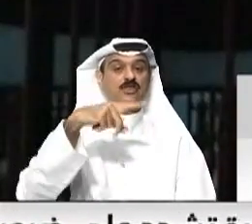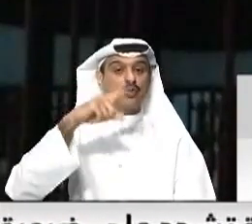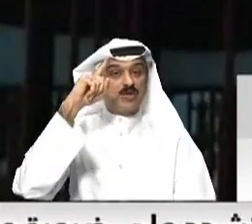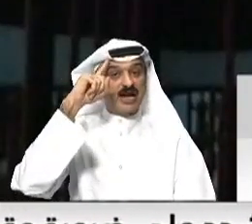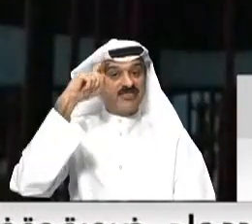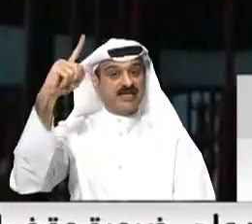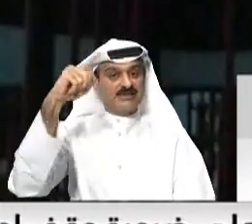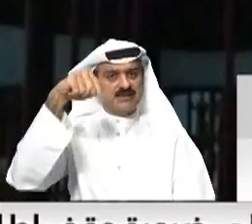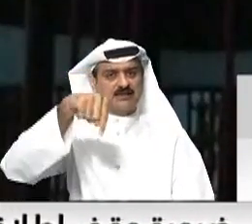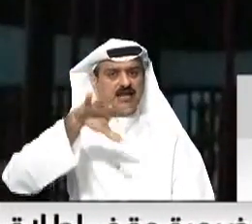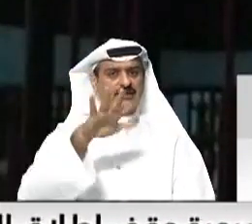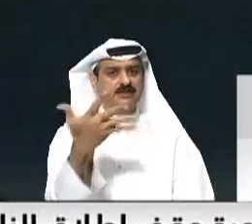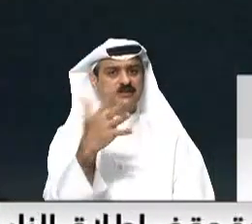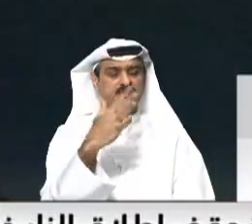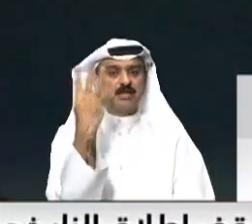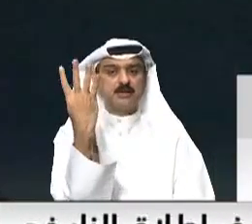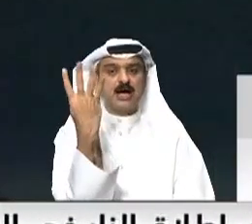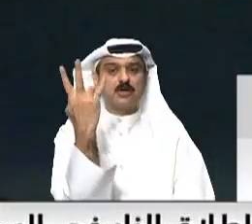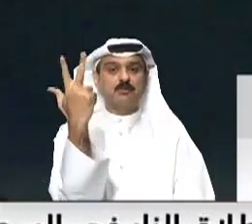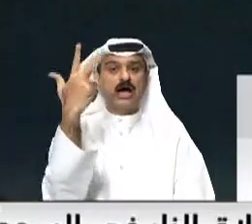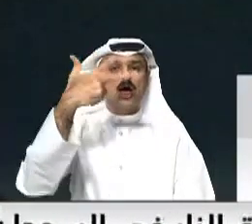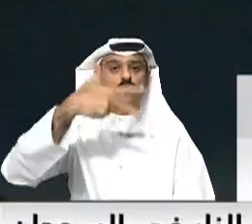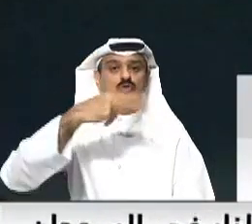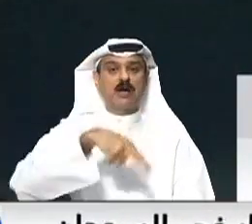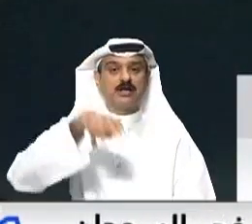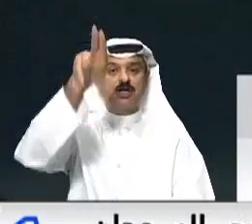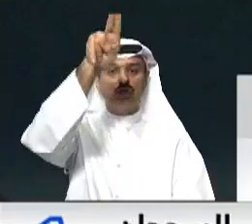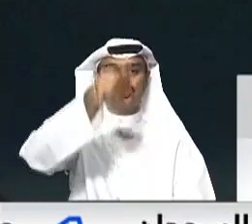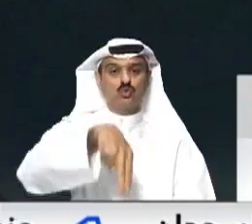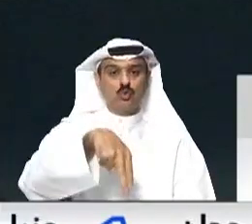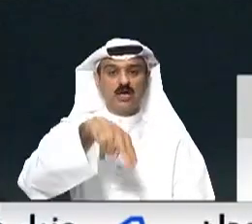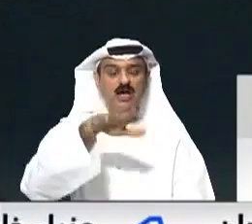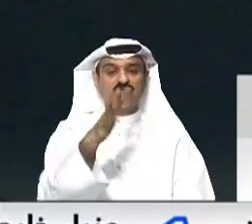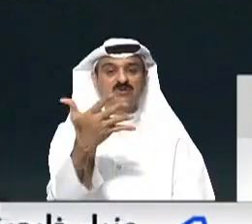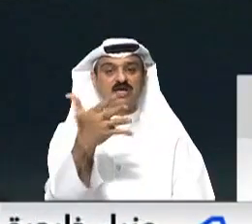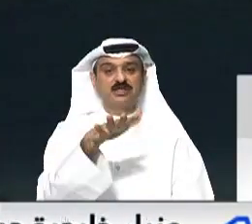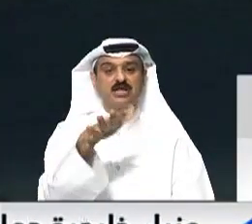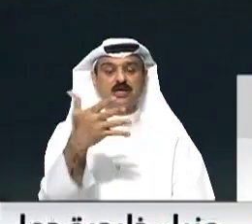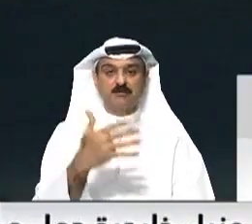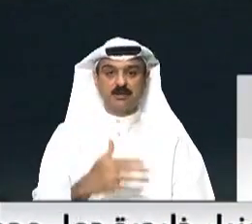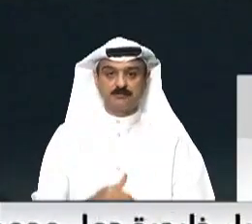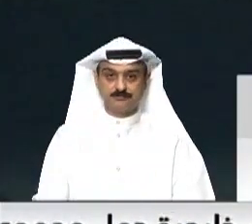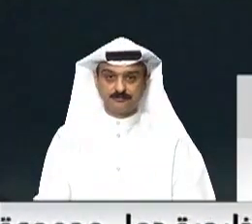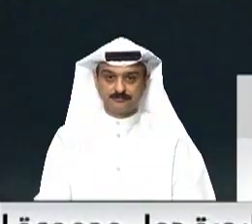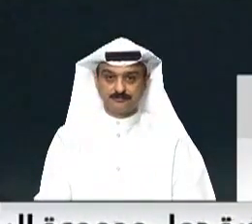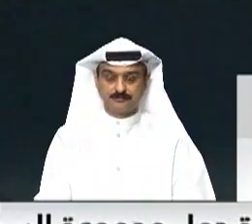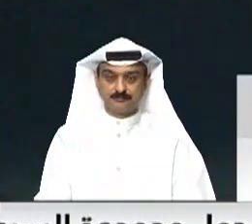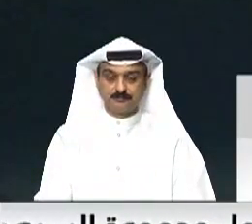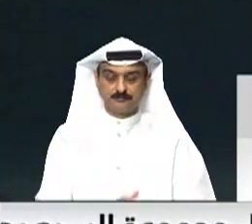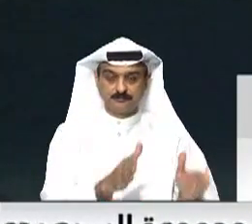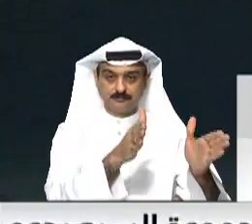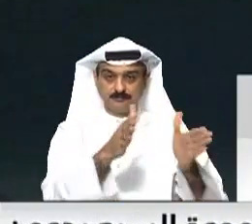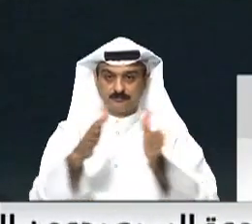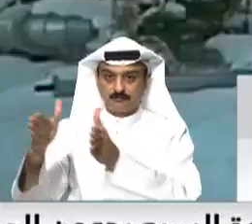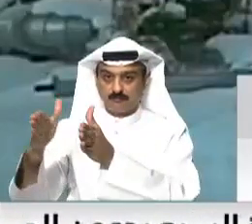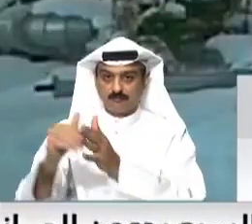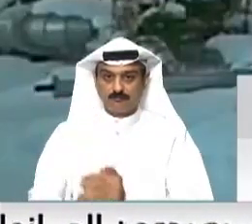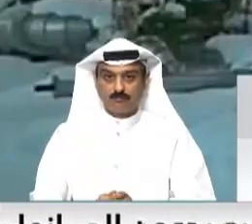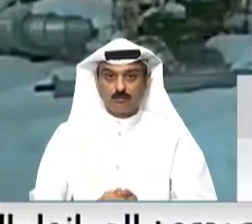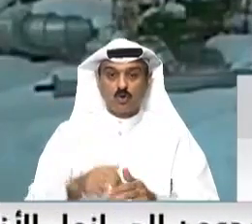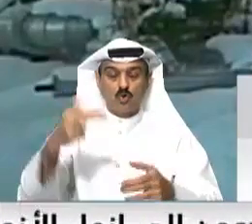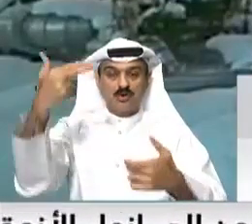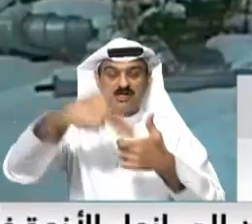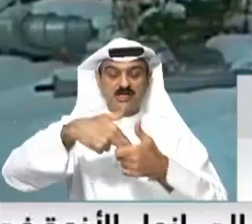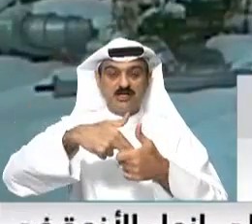ليصل الى مستوى 84 دولارا وثلاثه واربعين سنتا للبرميل كما تراجع خام غرب